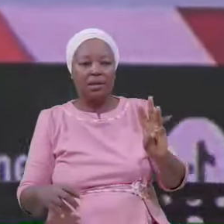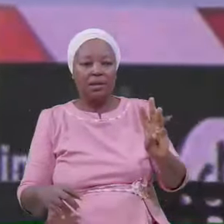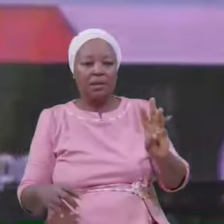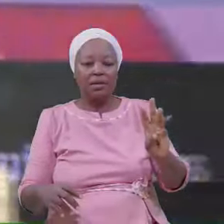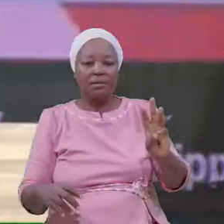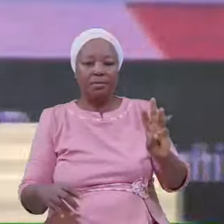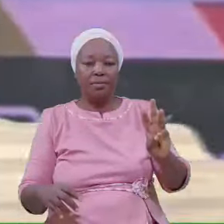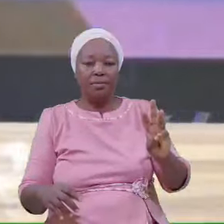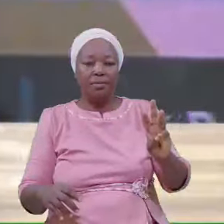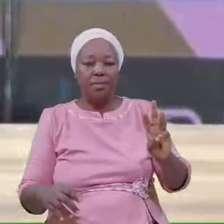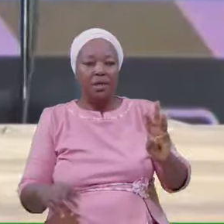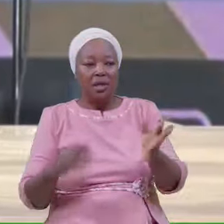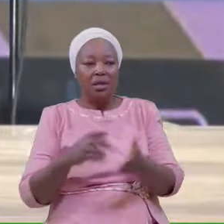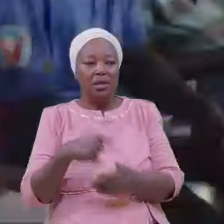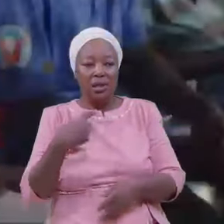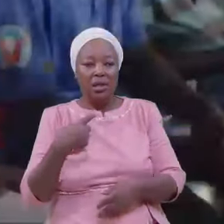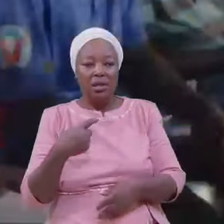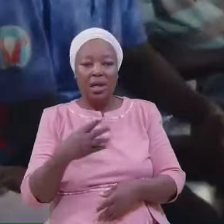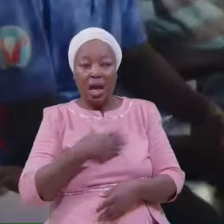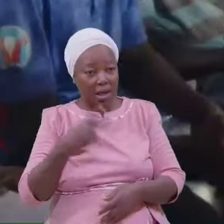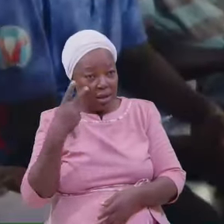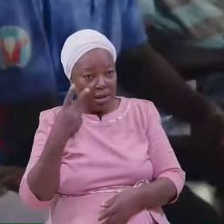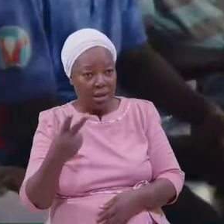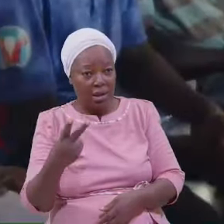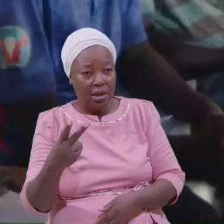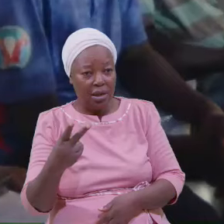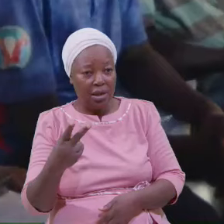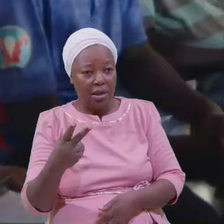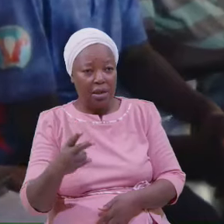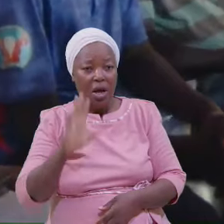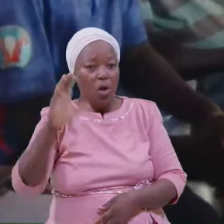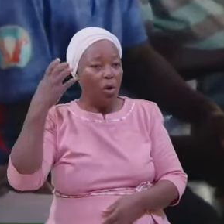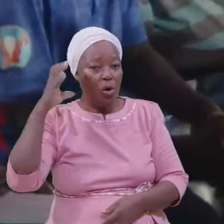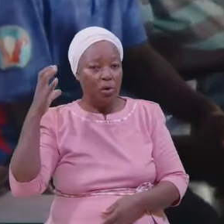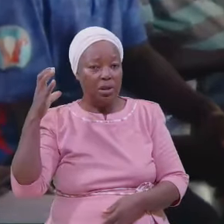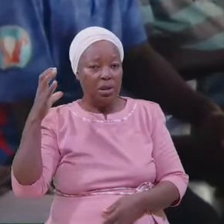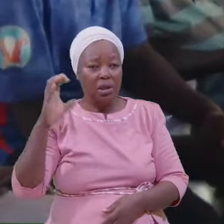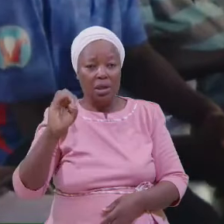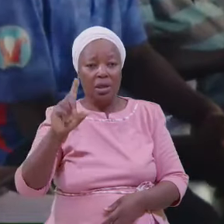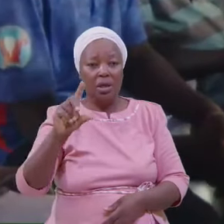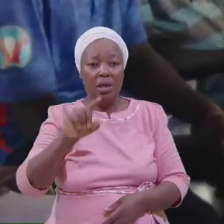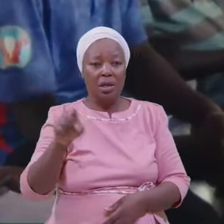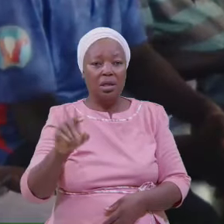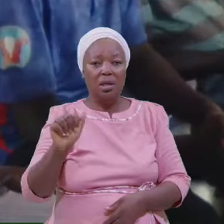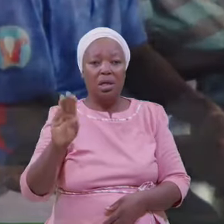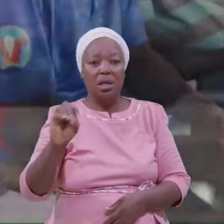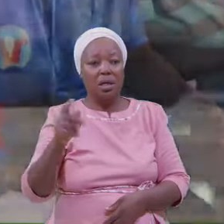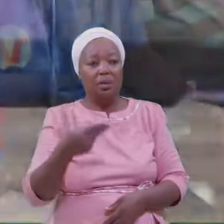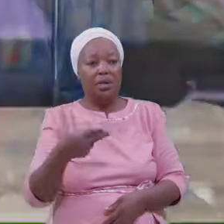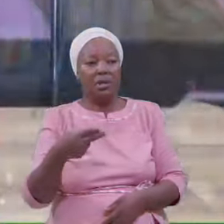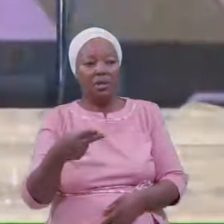It says, and behold, thy cousin Elizabeth, ang she iyong pinsan has is Elizabeth,